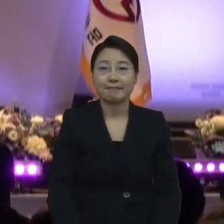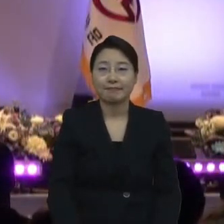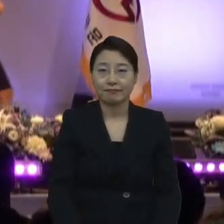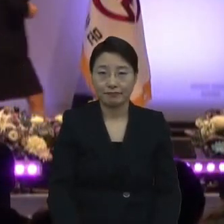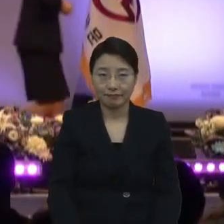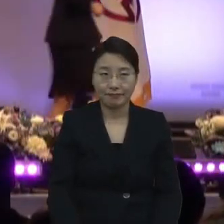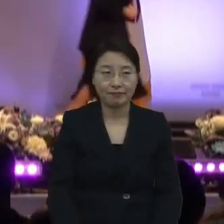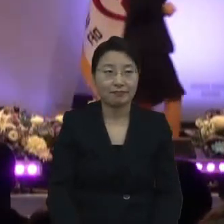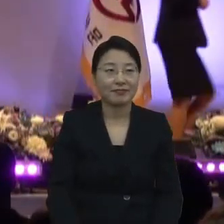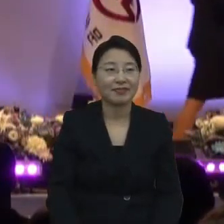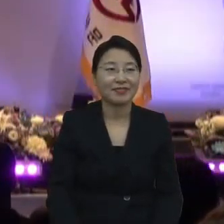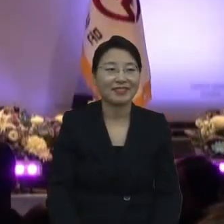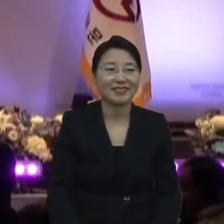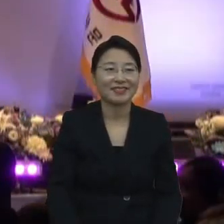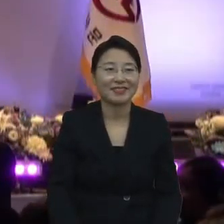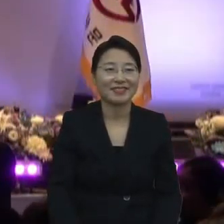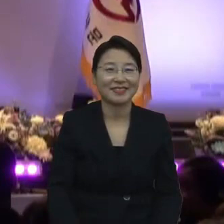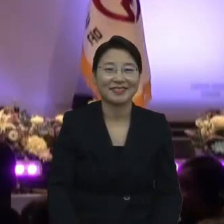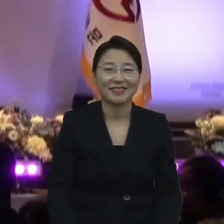아유 많이 가셨네.